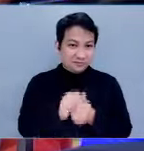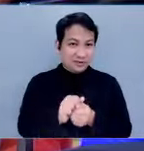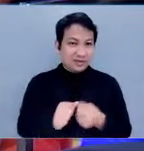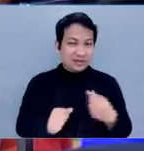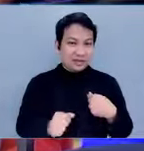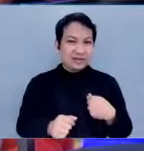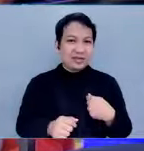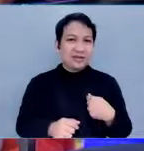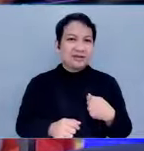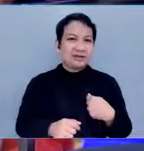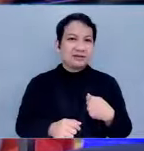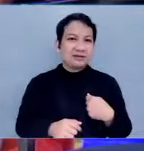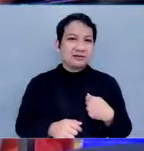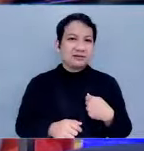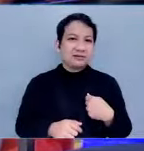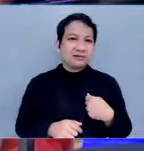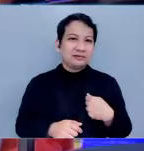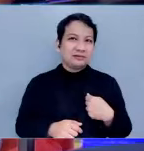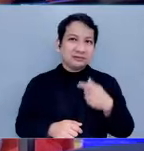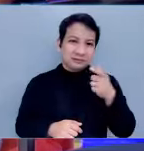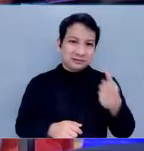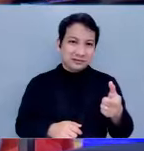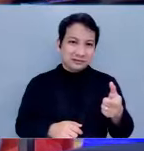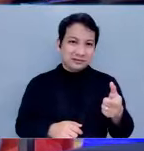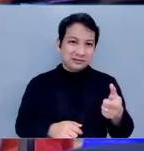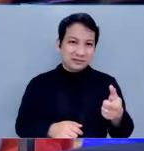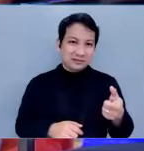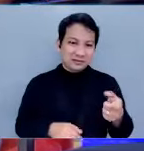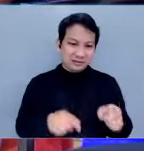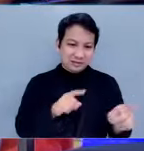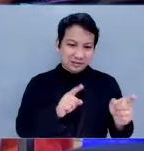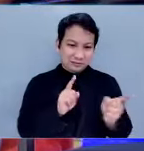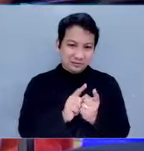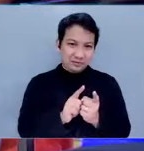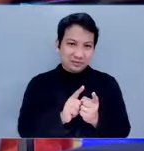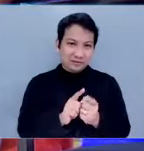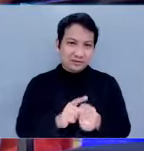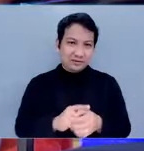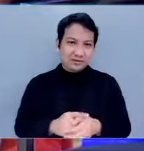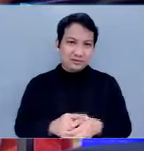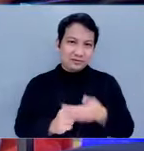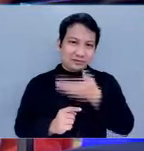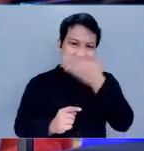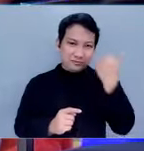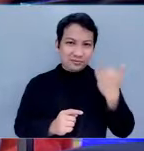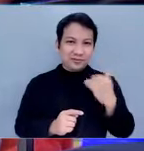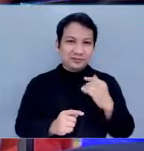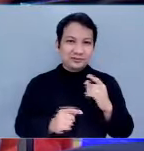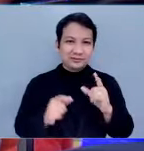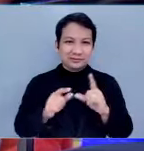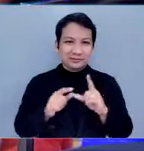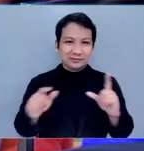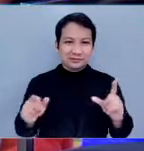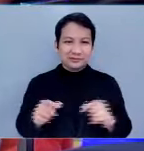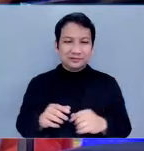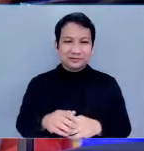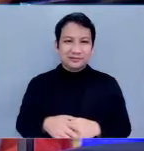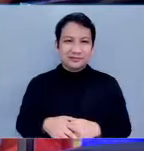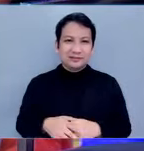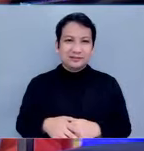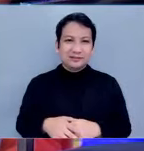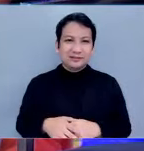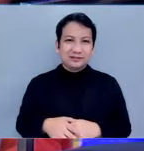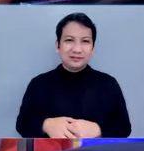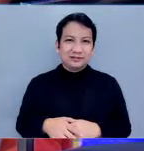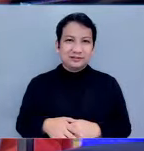So, nung nagka-eksena na kami, nakalimutan ko yung lines ko. Nung narinig ko sinabi